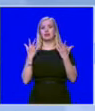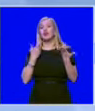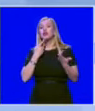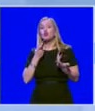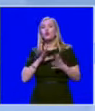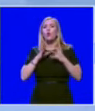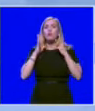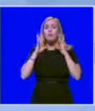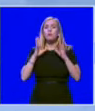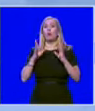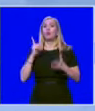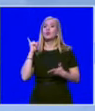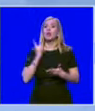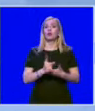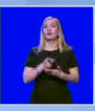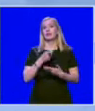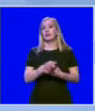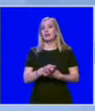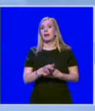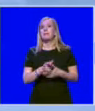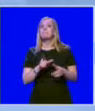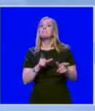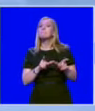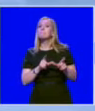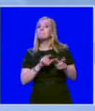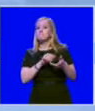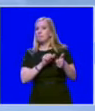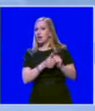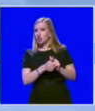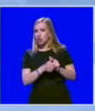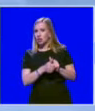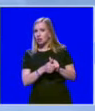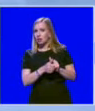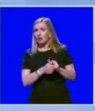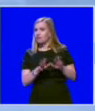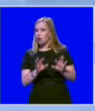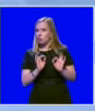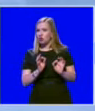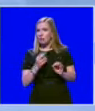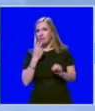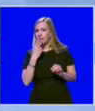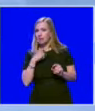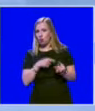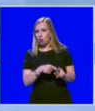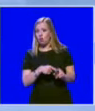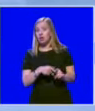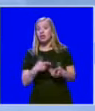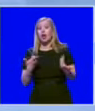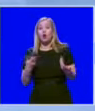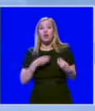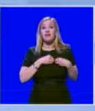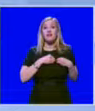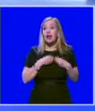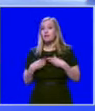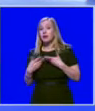много настояват за тези машини? Значи, те наистина могат да ги манипулират. На кого да вярваме, гледайки ви днес